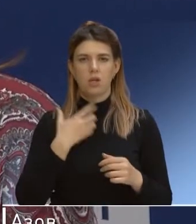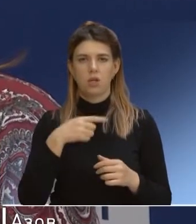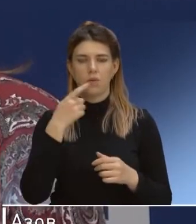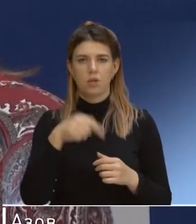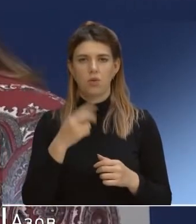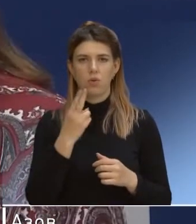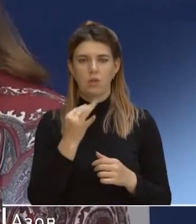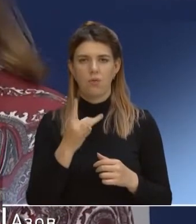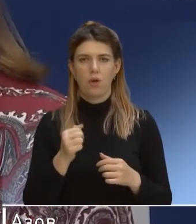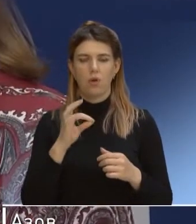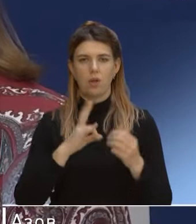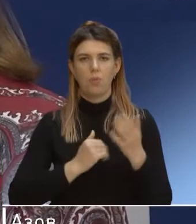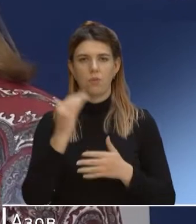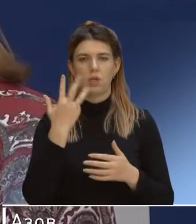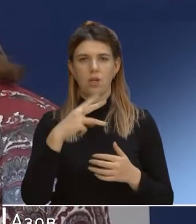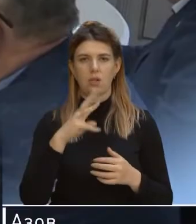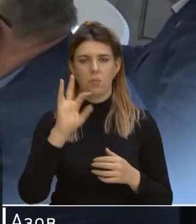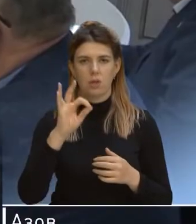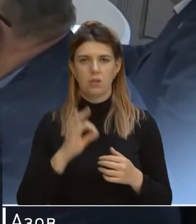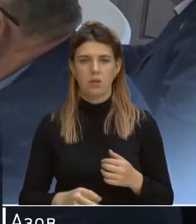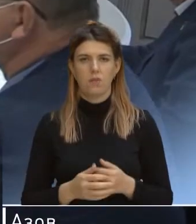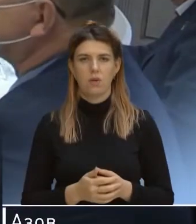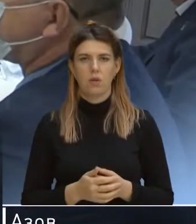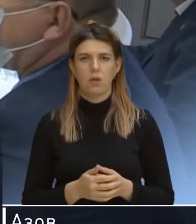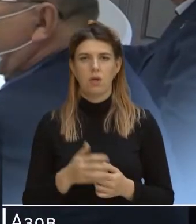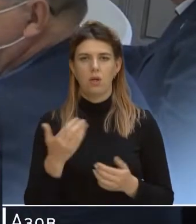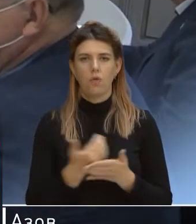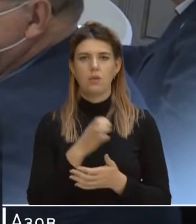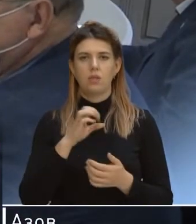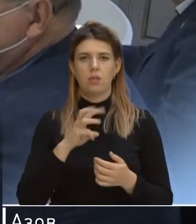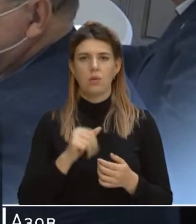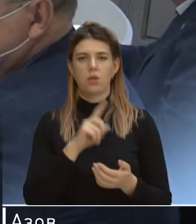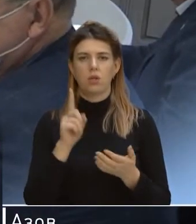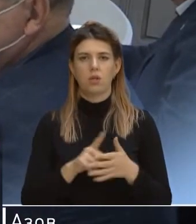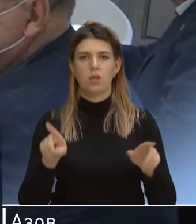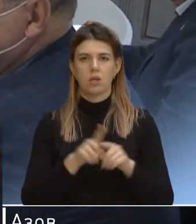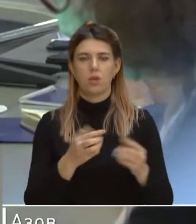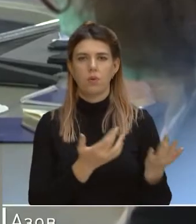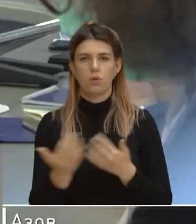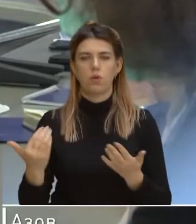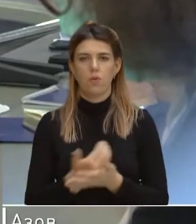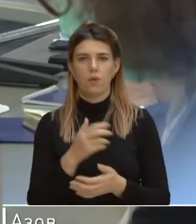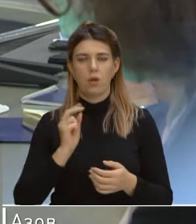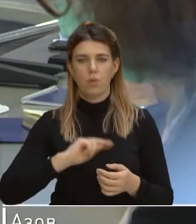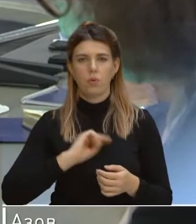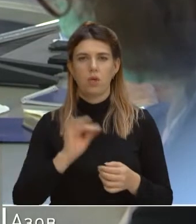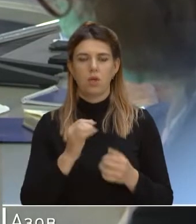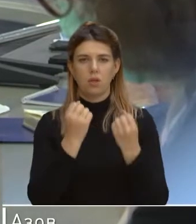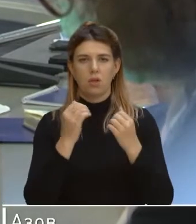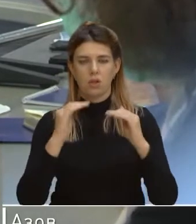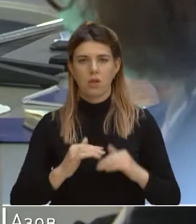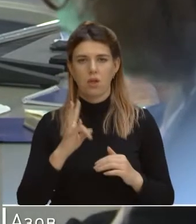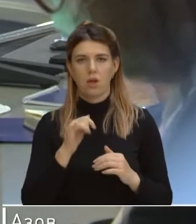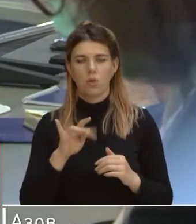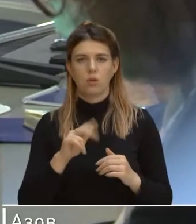озвучивать эту цифру. Она превышает 30%. Новая система должна также привлечь новые кадры, снизить нагрузку на